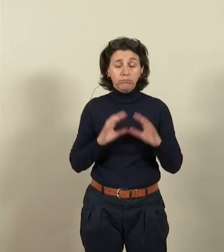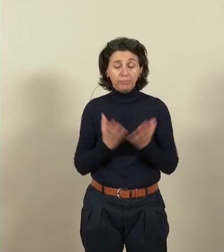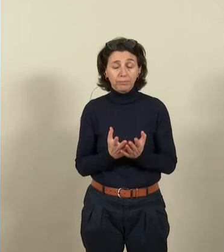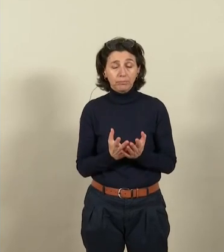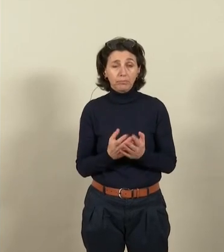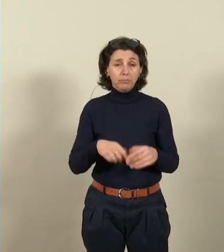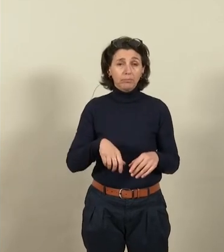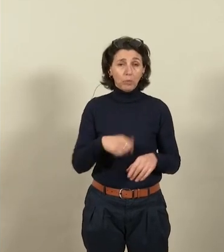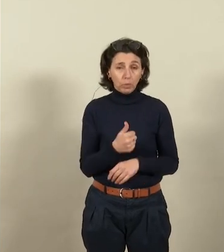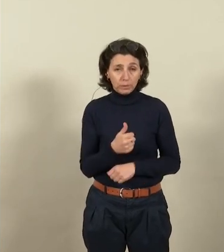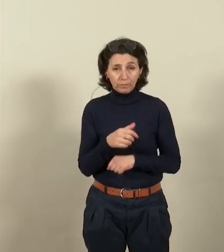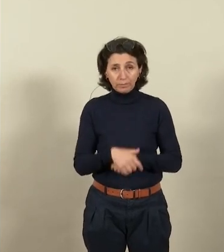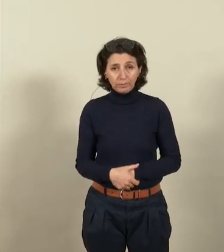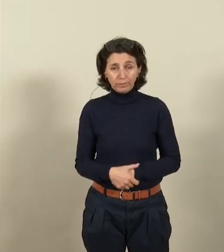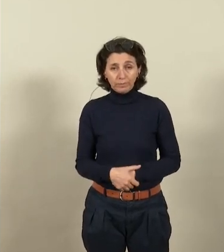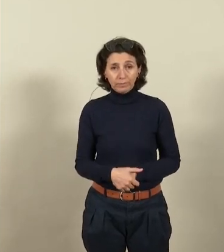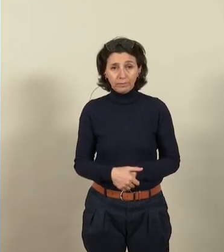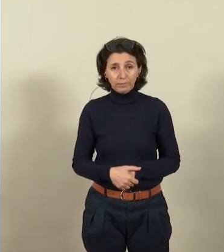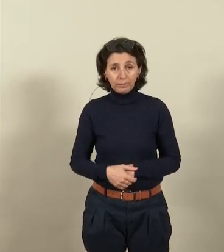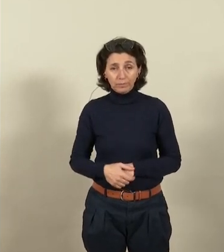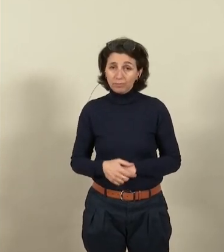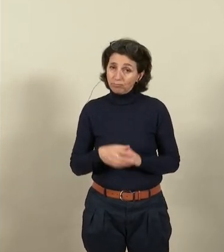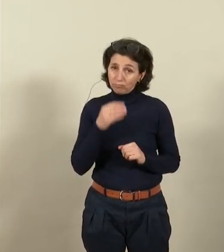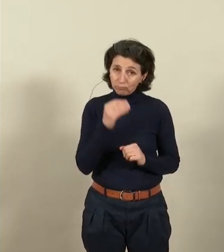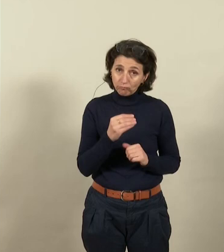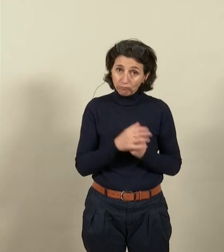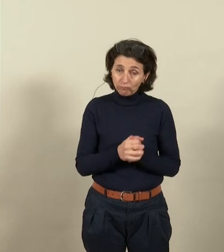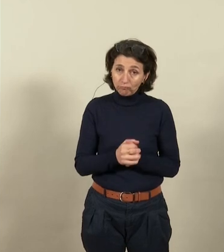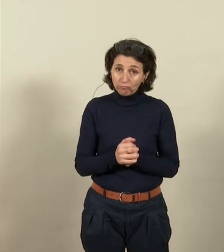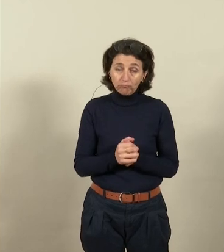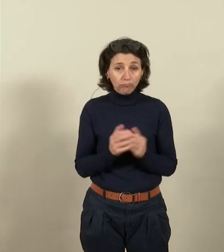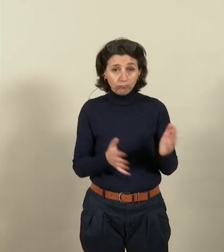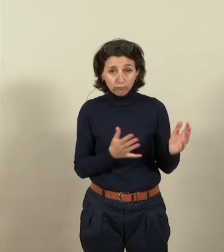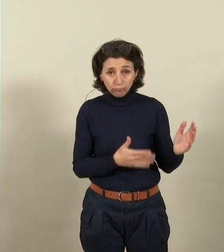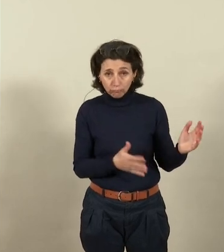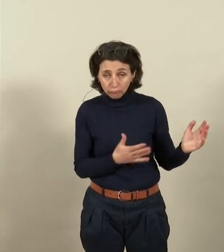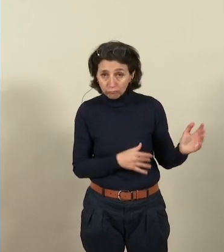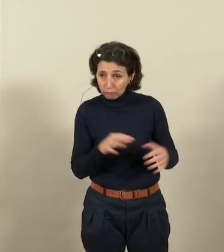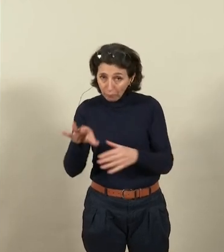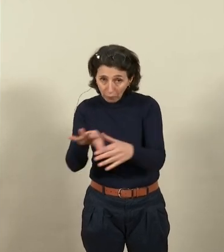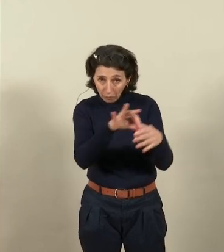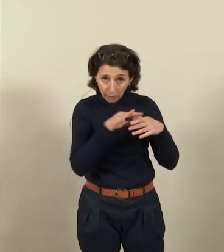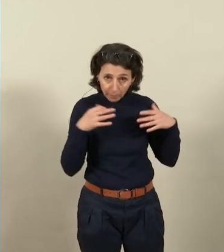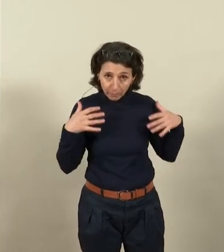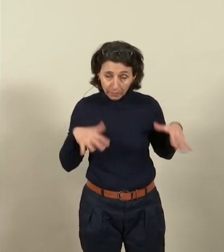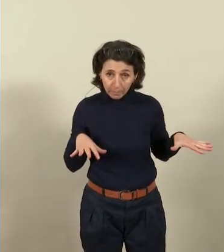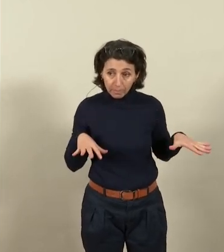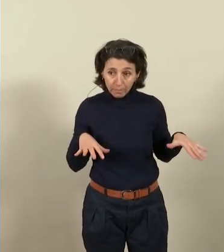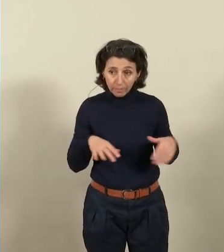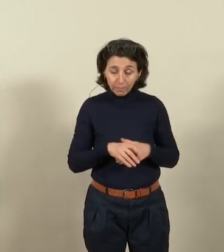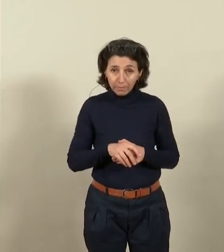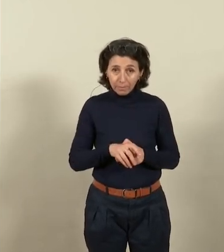un 11 c'est bon j'ai passé toutes les listes tout le monde a voté on est